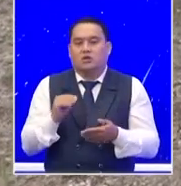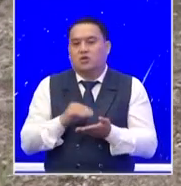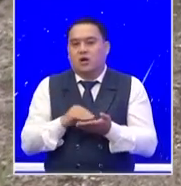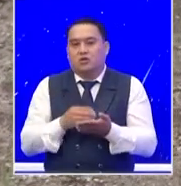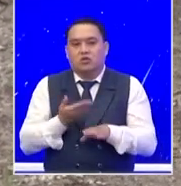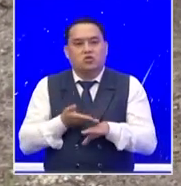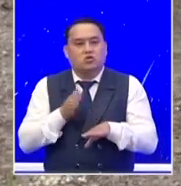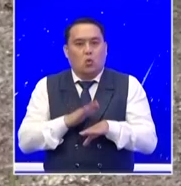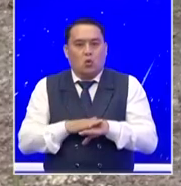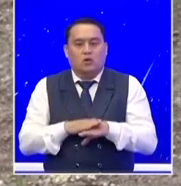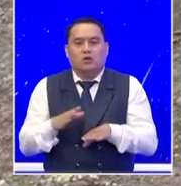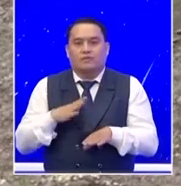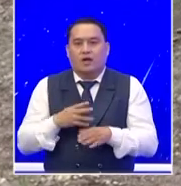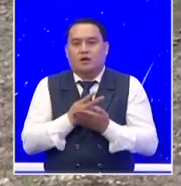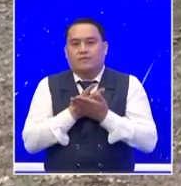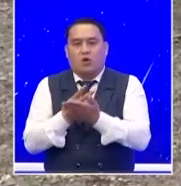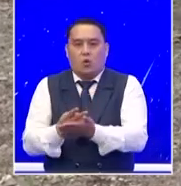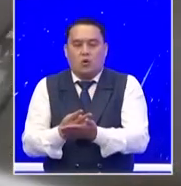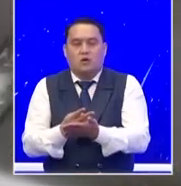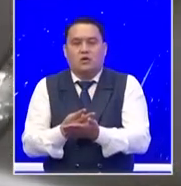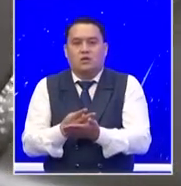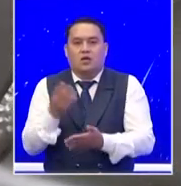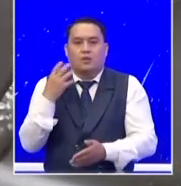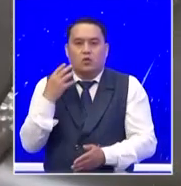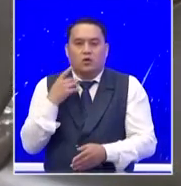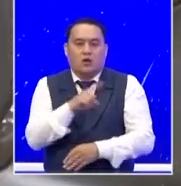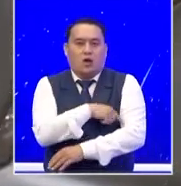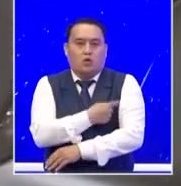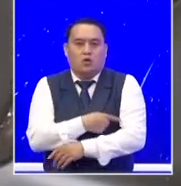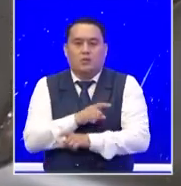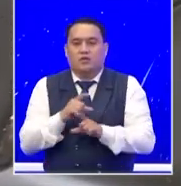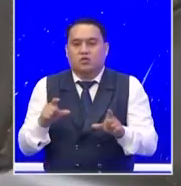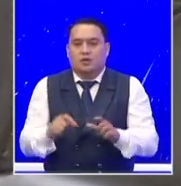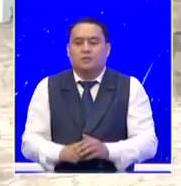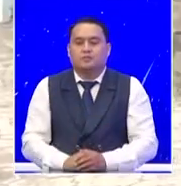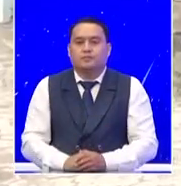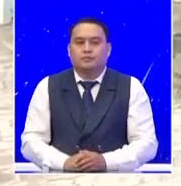как тяжелое. Он находится в реанимационном отделении Кербулакской районной больницы.